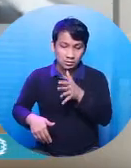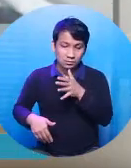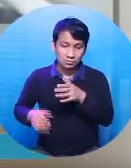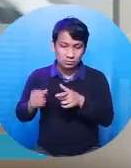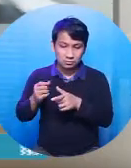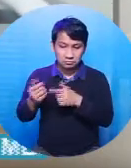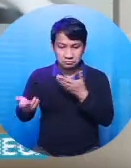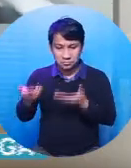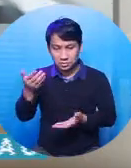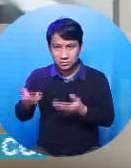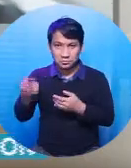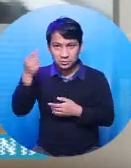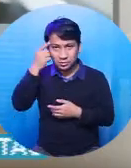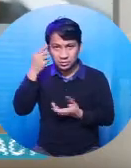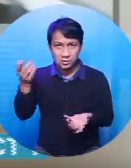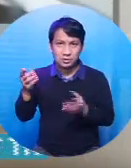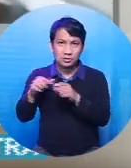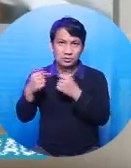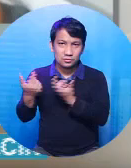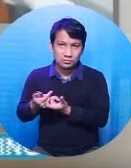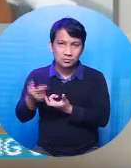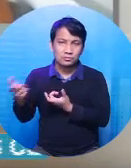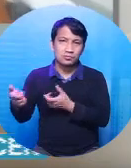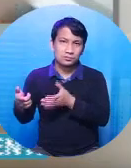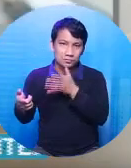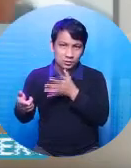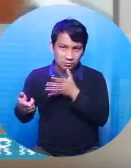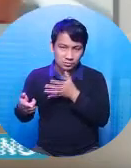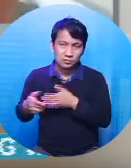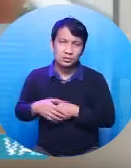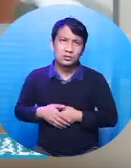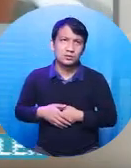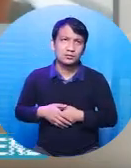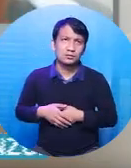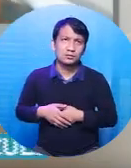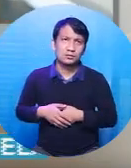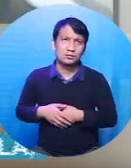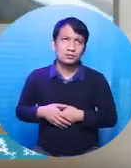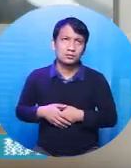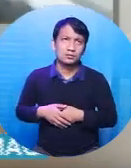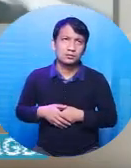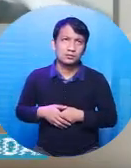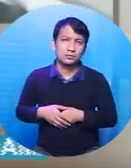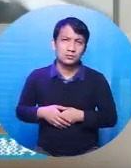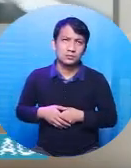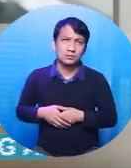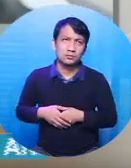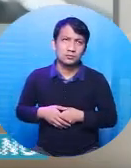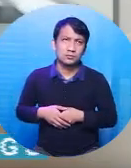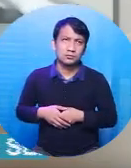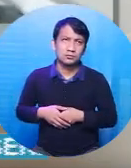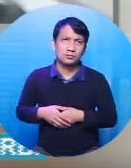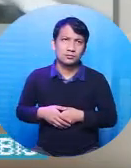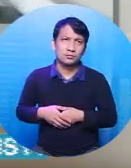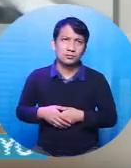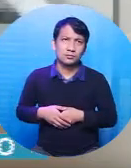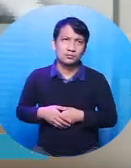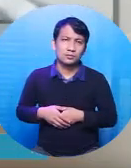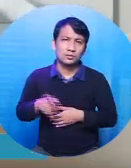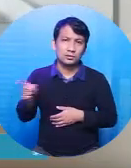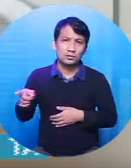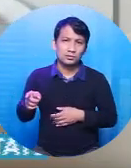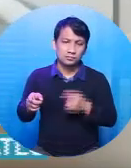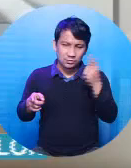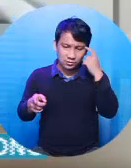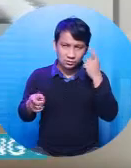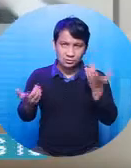niya na meron ng ginagawa to, yung grupo at saka to Mama mo. Praning, opo, sorry, parang iha, parang praning na si